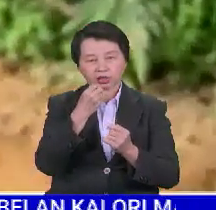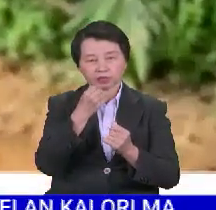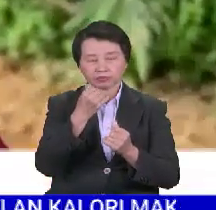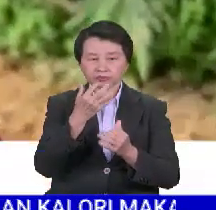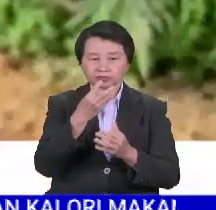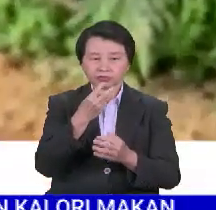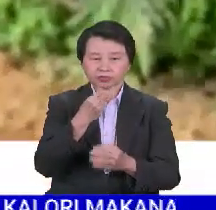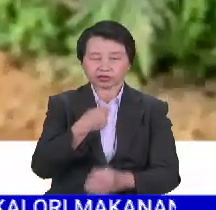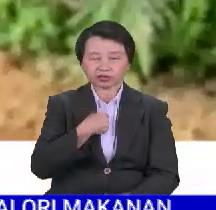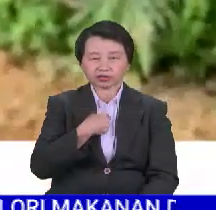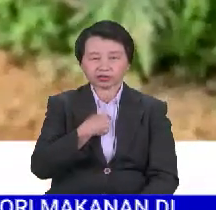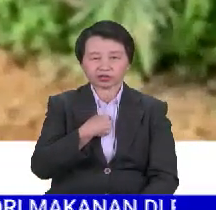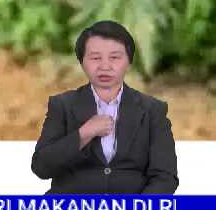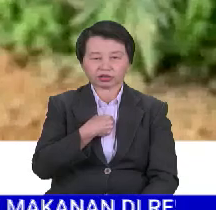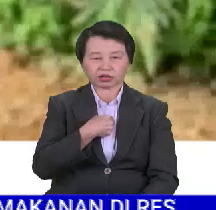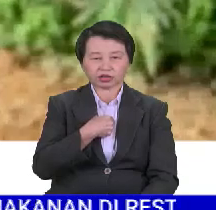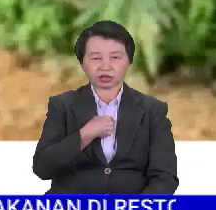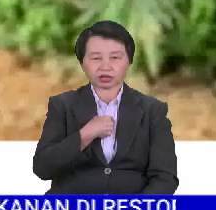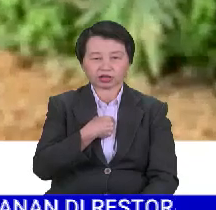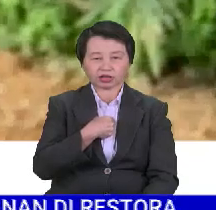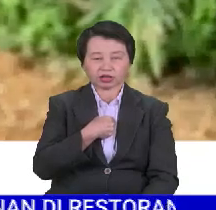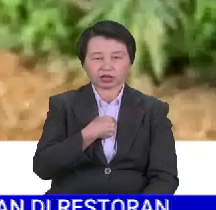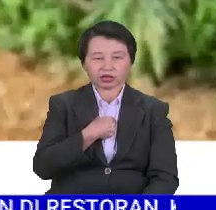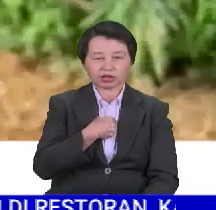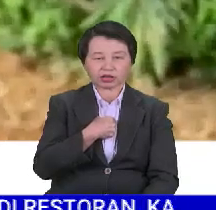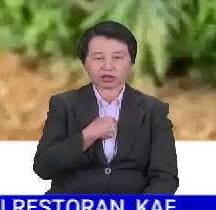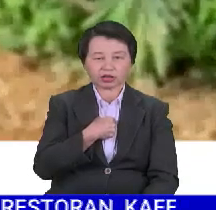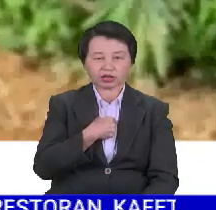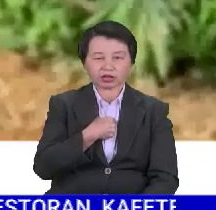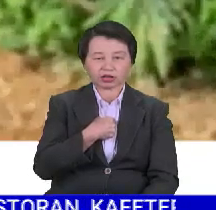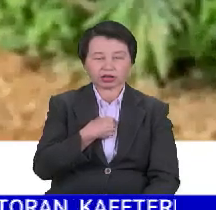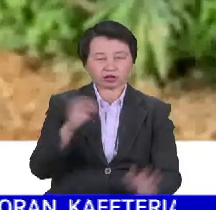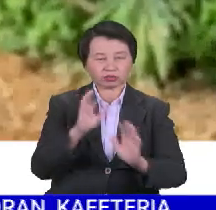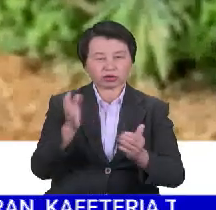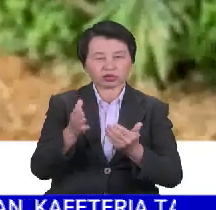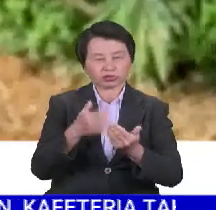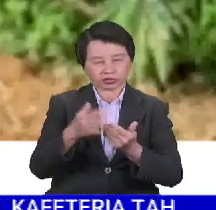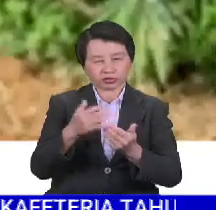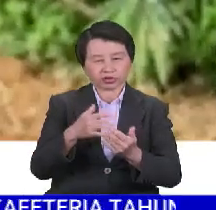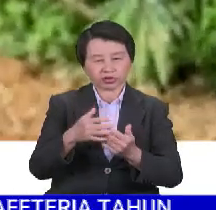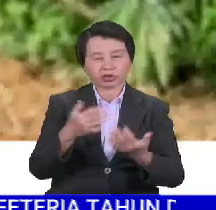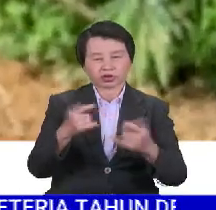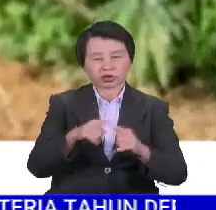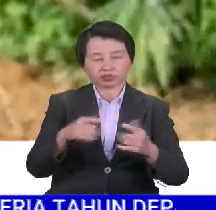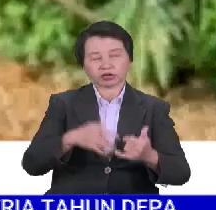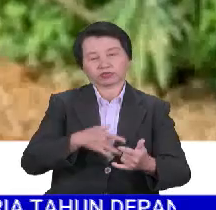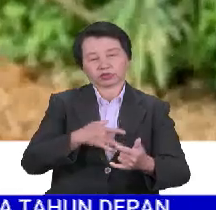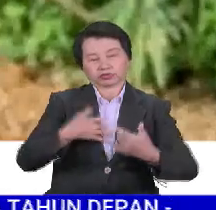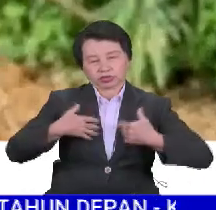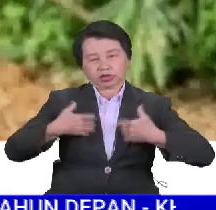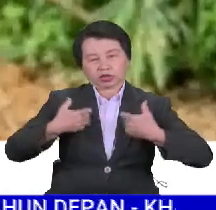apa saya pun macam kira dekat nak senang sikit lah, gembira lah.